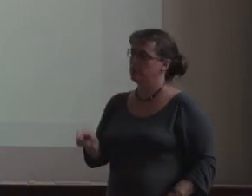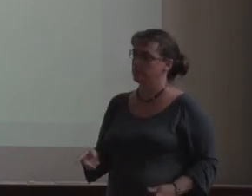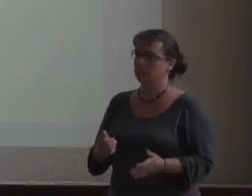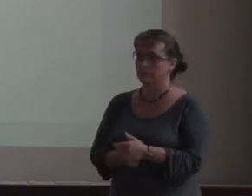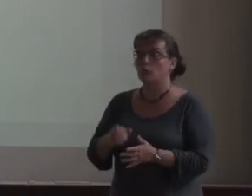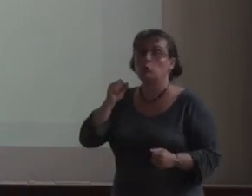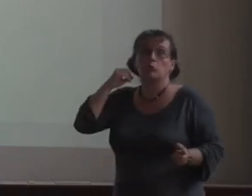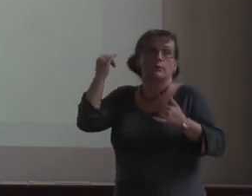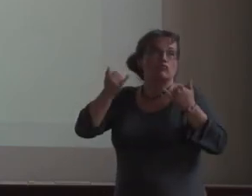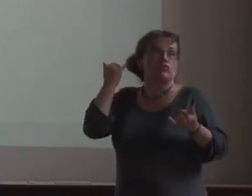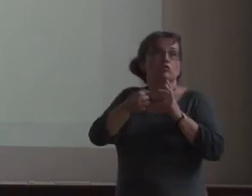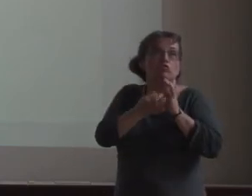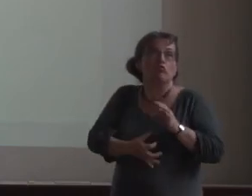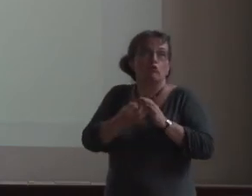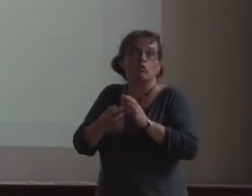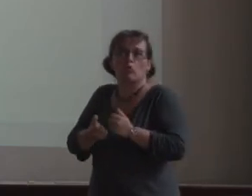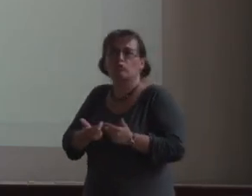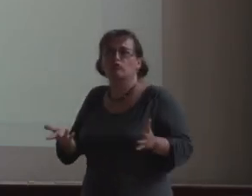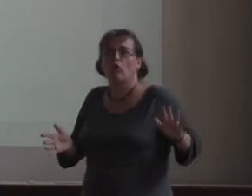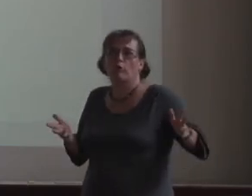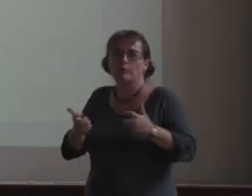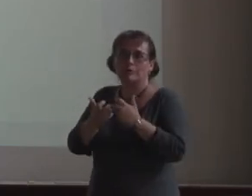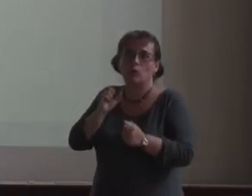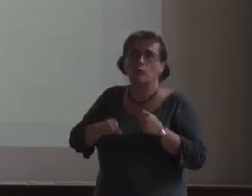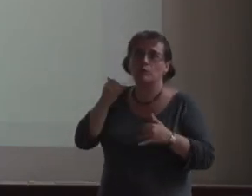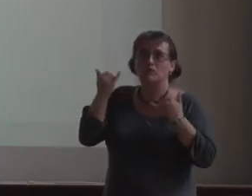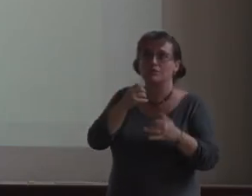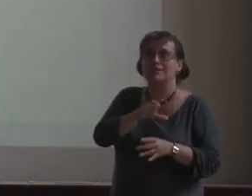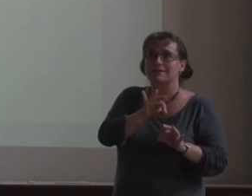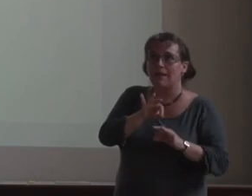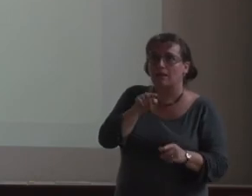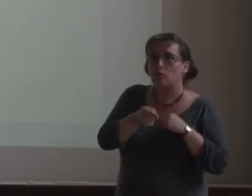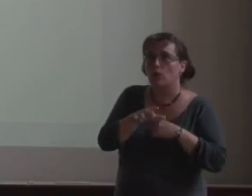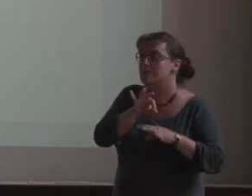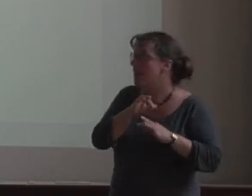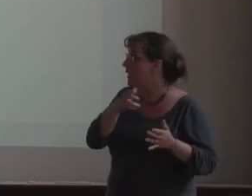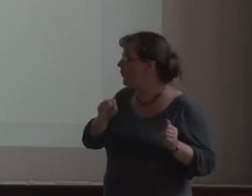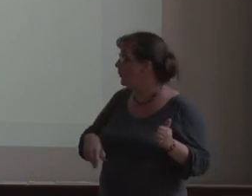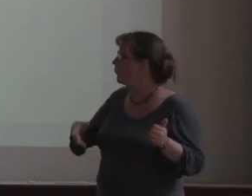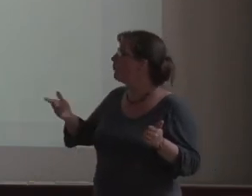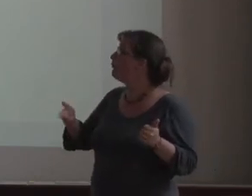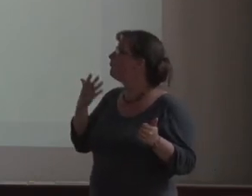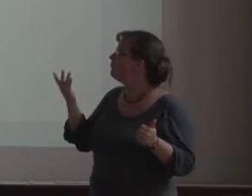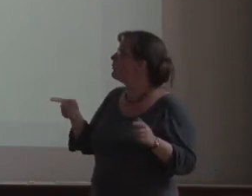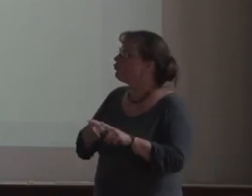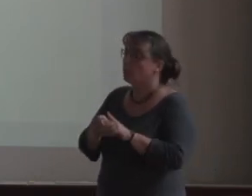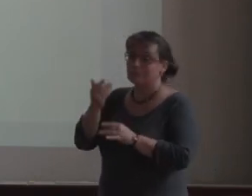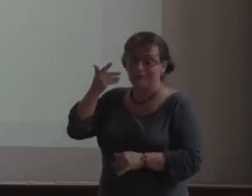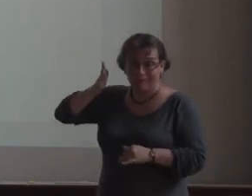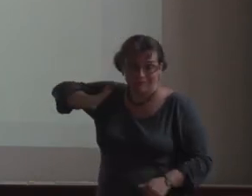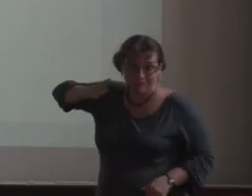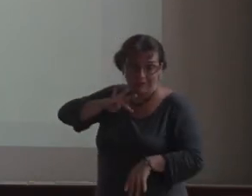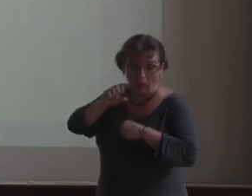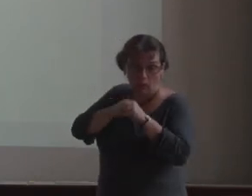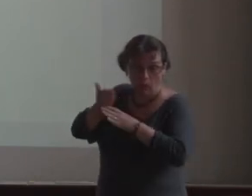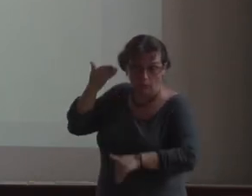On aurait pu partir sur différentes solutions. Donc, soit du select.select, façon Unix d'il y a 40 ans, mais ça marche